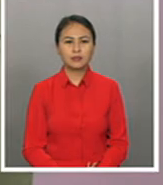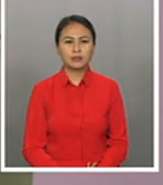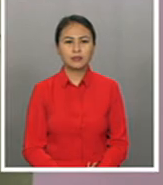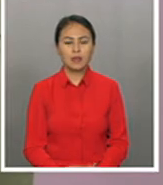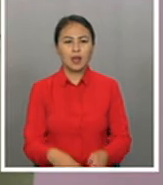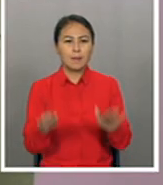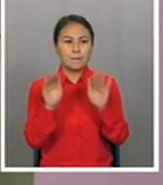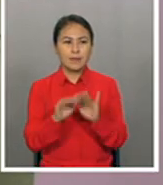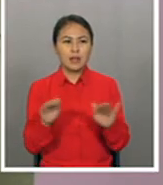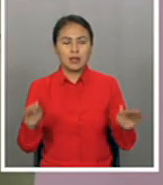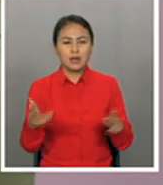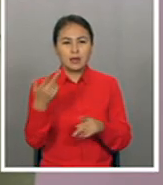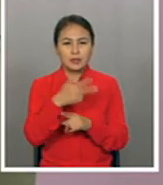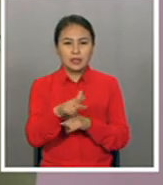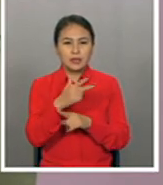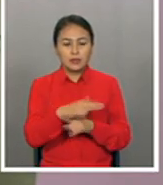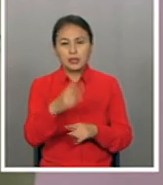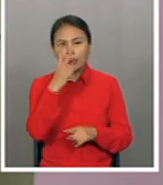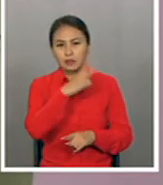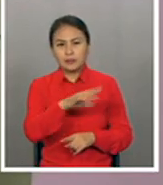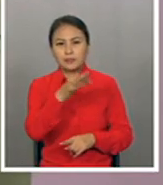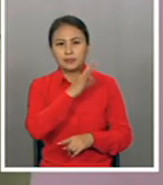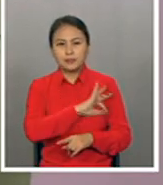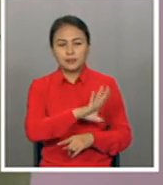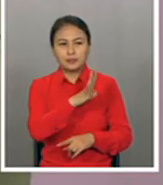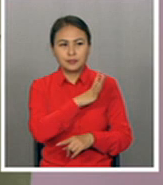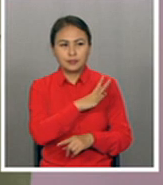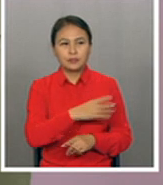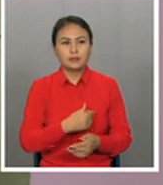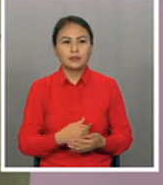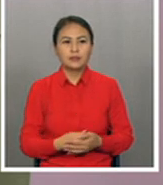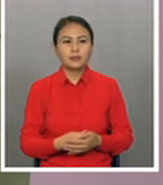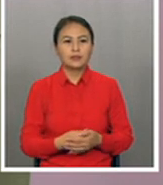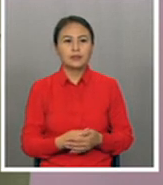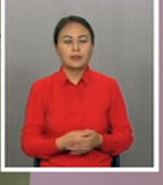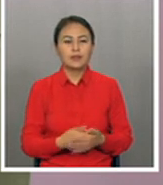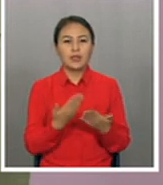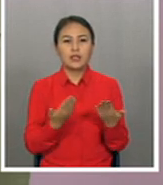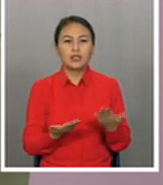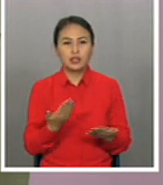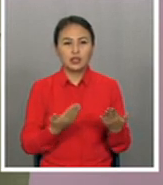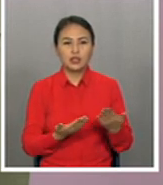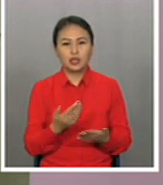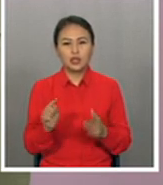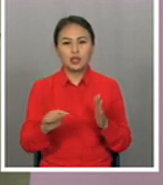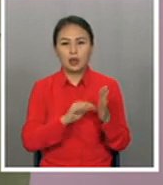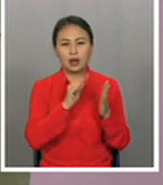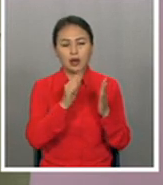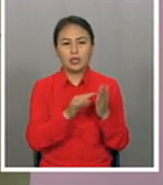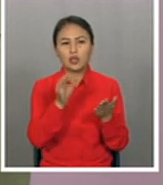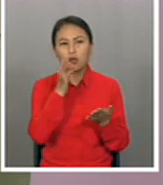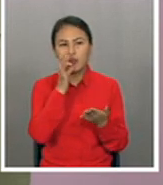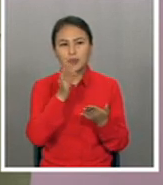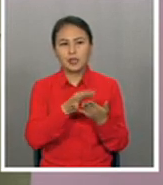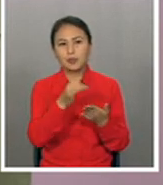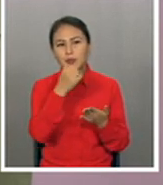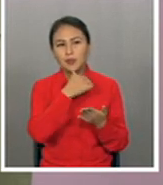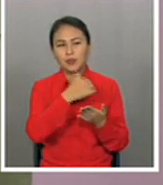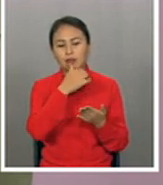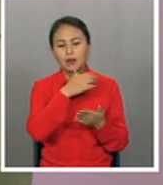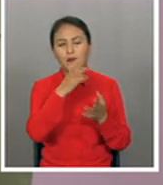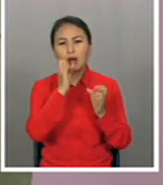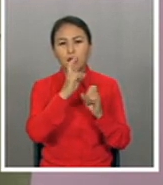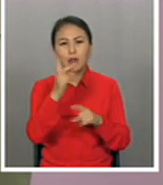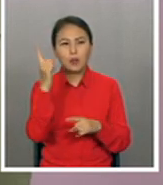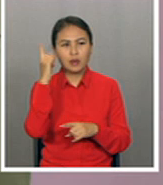Балалар, бейне материал сендерге пайдалы болды деп ойлаймын. Ендеше, сұраққа жауап беріп көрейік. Қалай